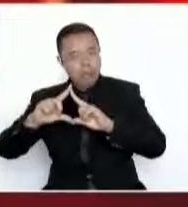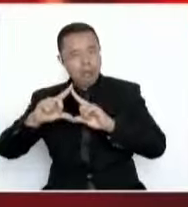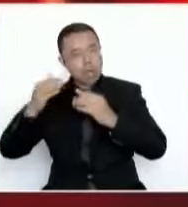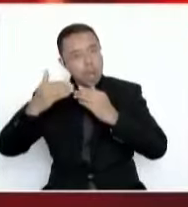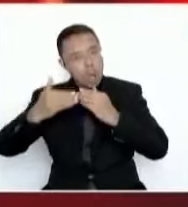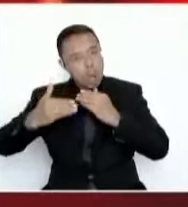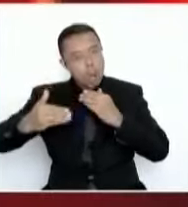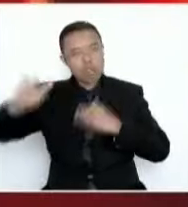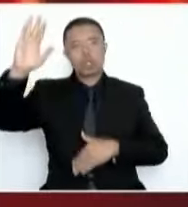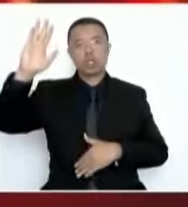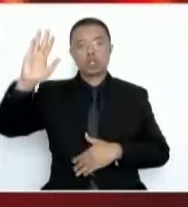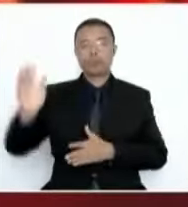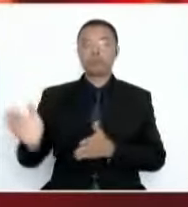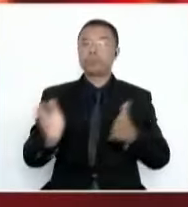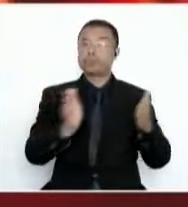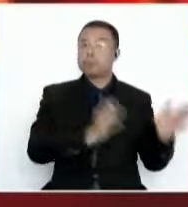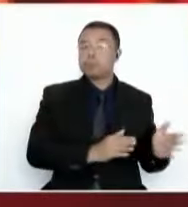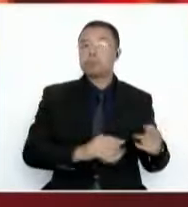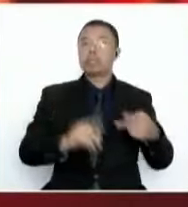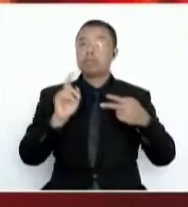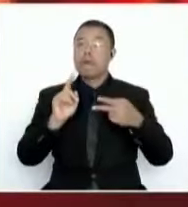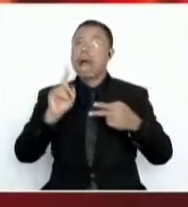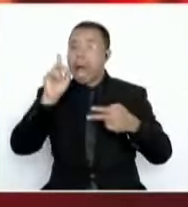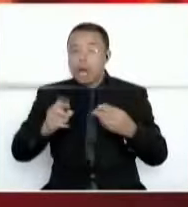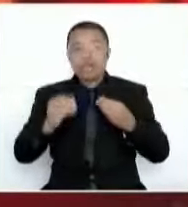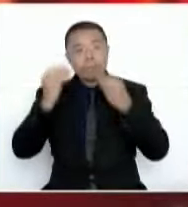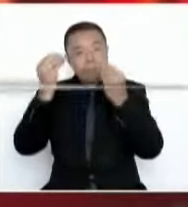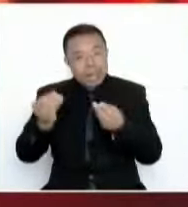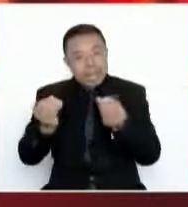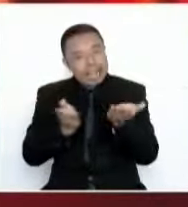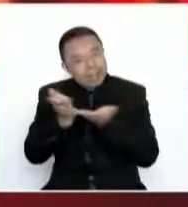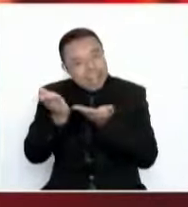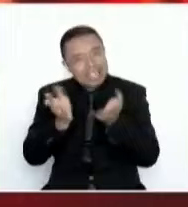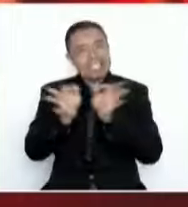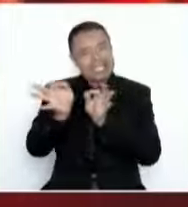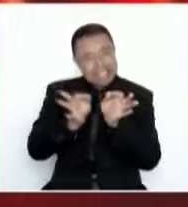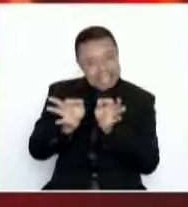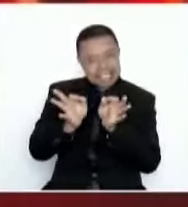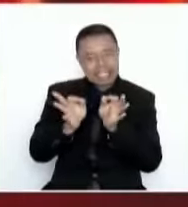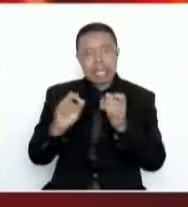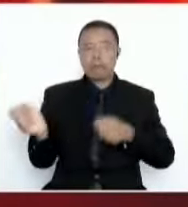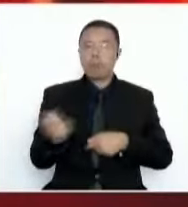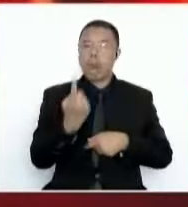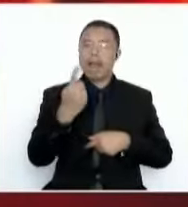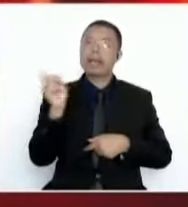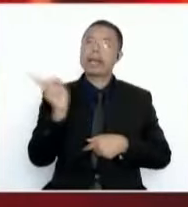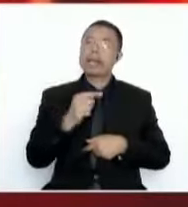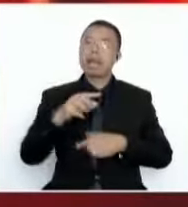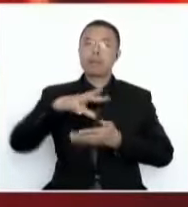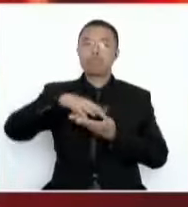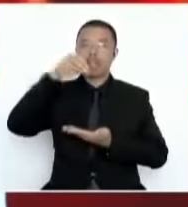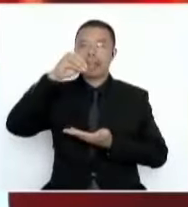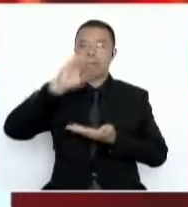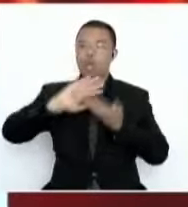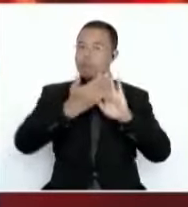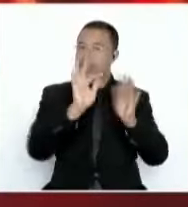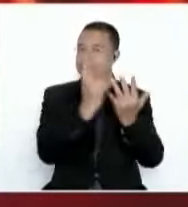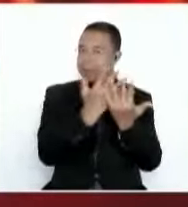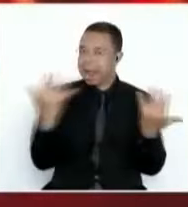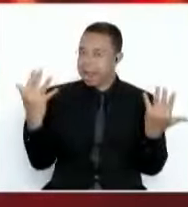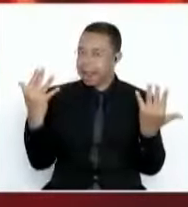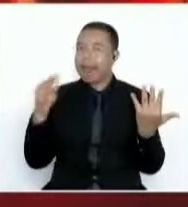seterusnya kemudian juga sarana dan prasarana ya kita mulai dari pusat komunitas masyarakat